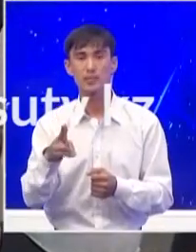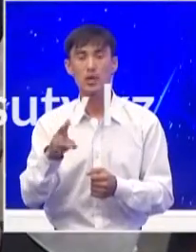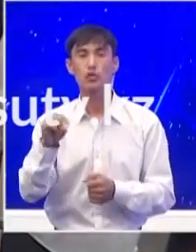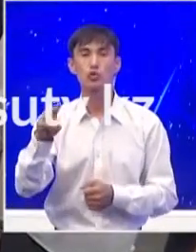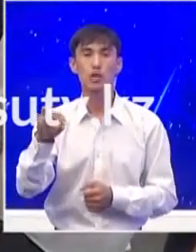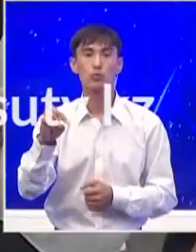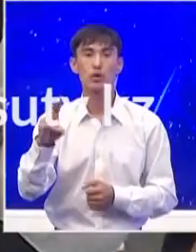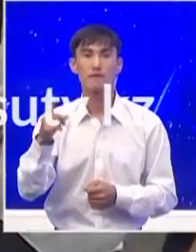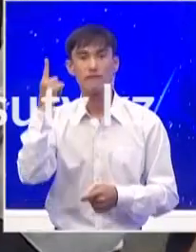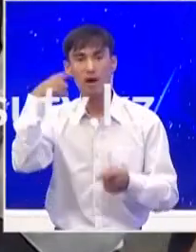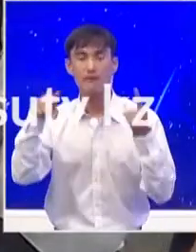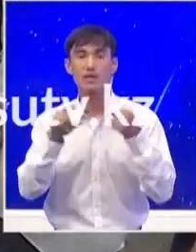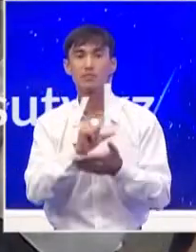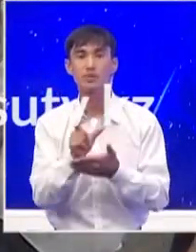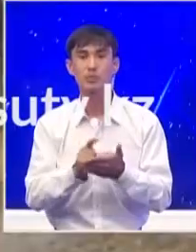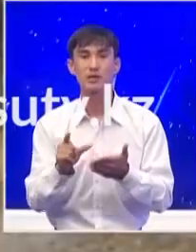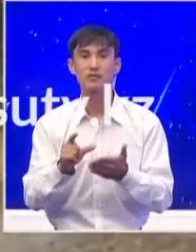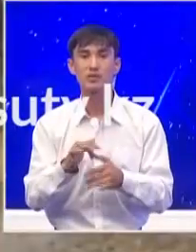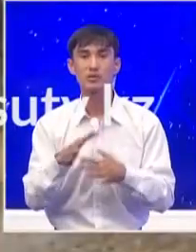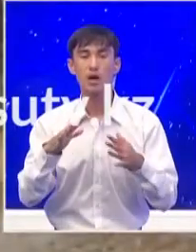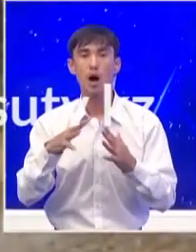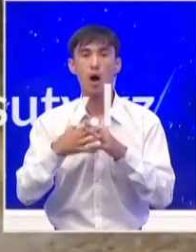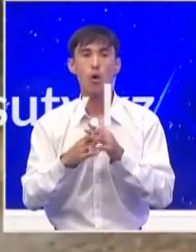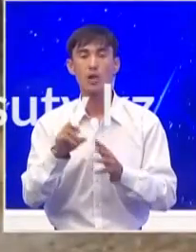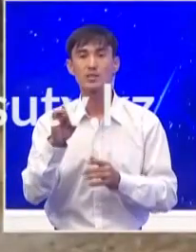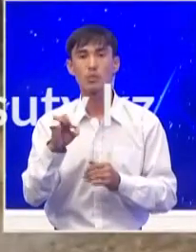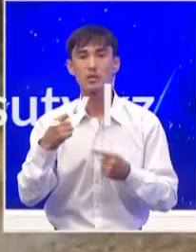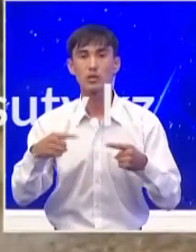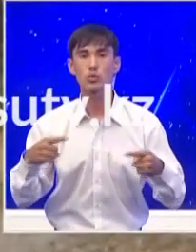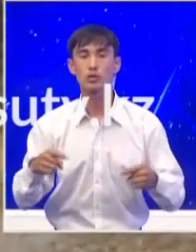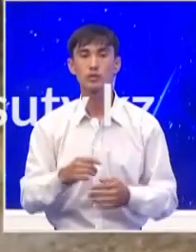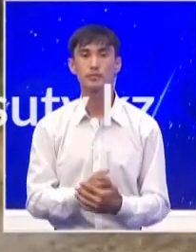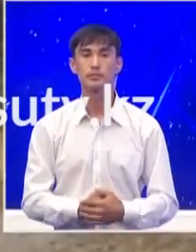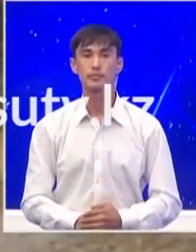алиев автор прозаических произведений аул азамата и других